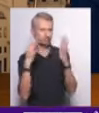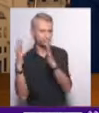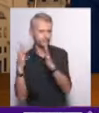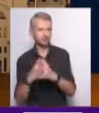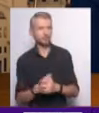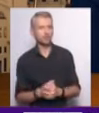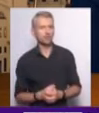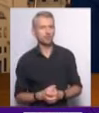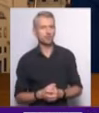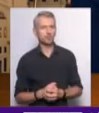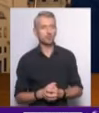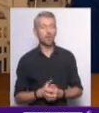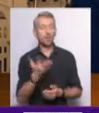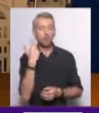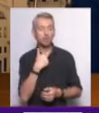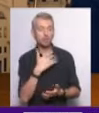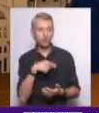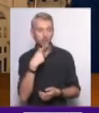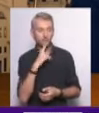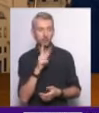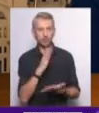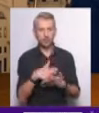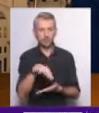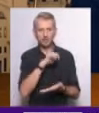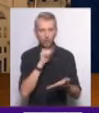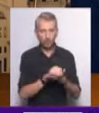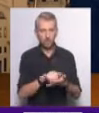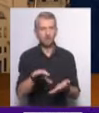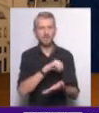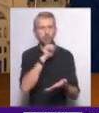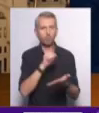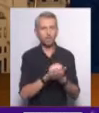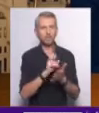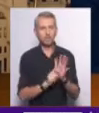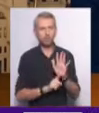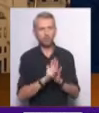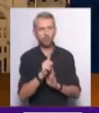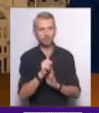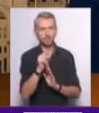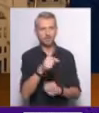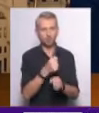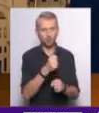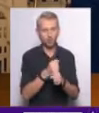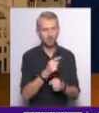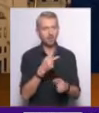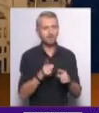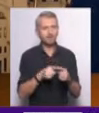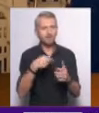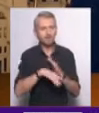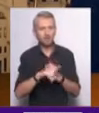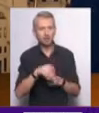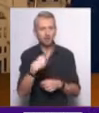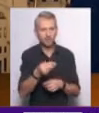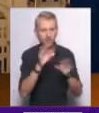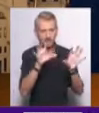І коли я мав на увазі, казав, що є всі документи на початок там тих робіт. Але це не значить, що вони видані